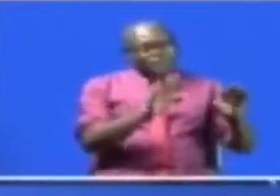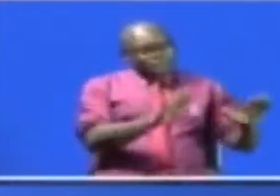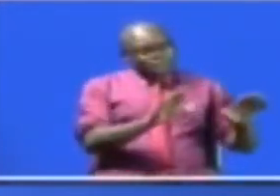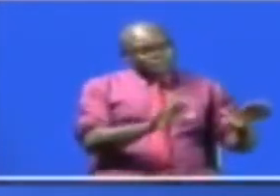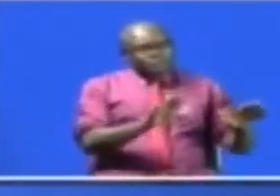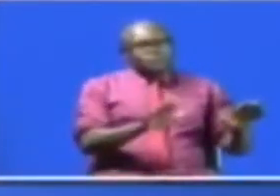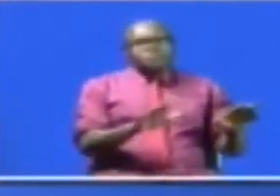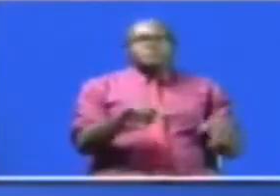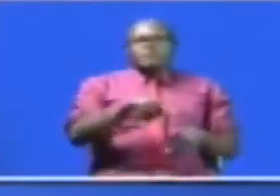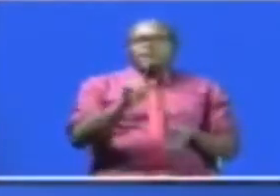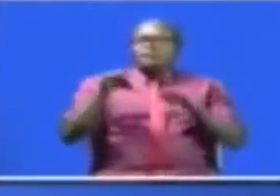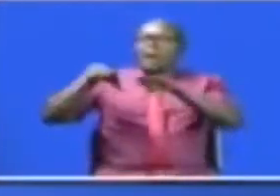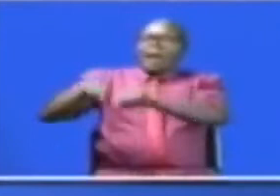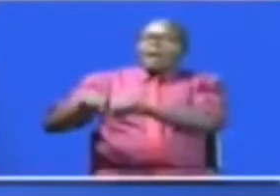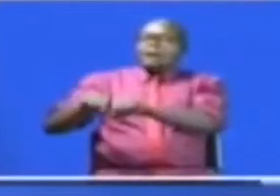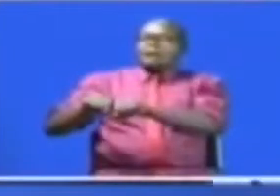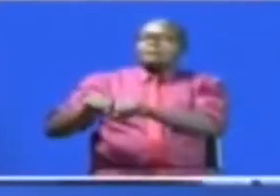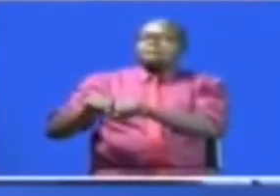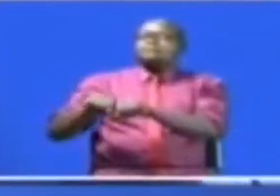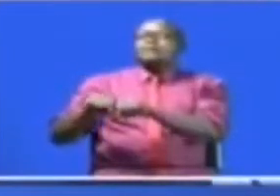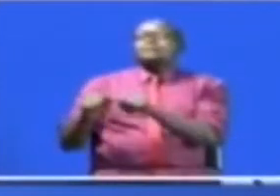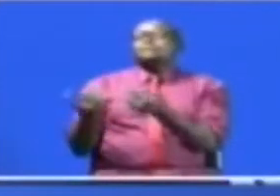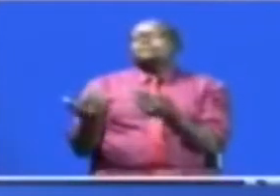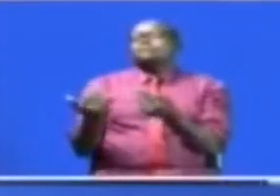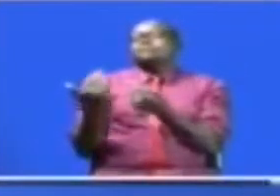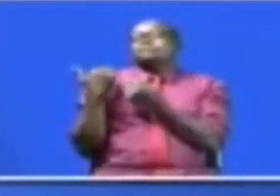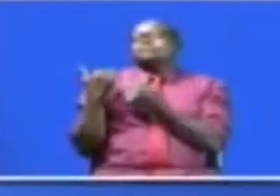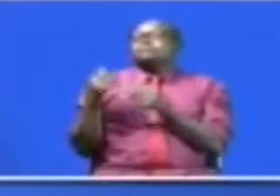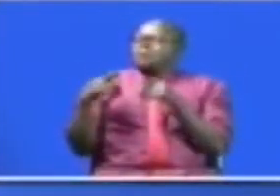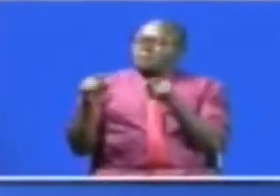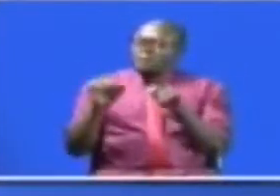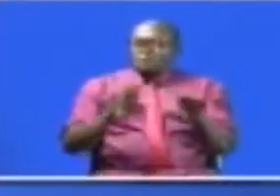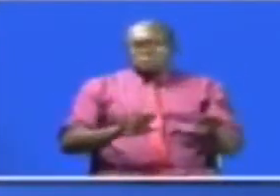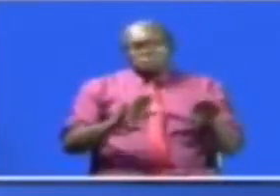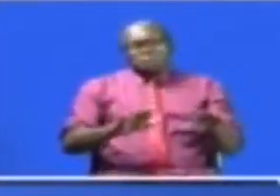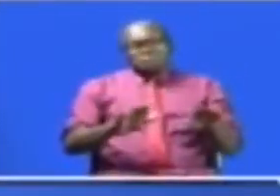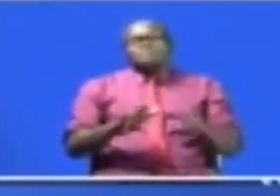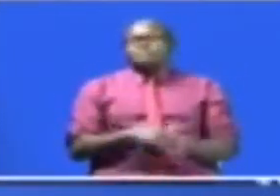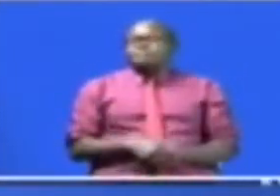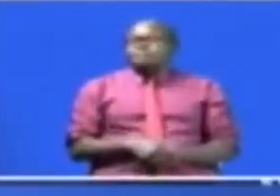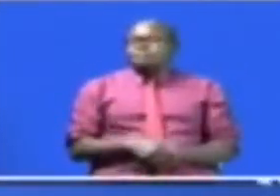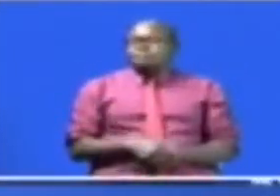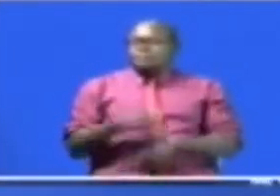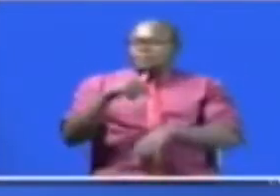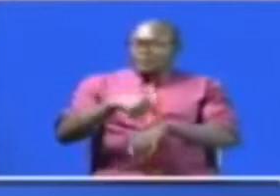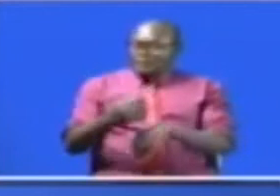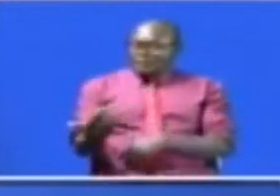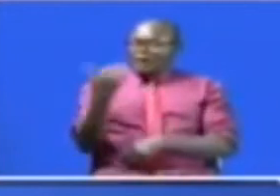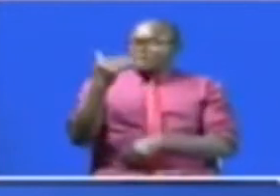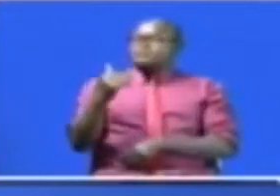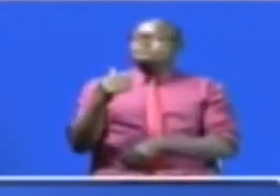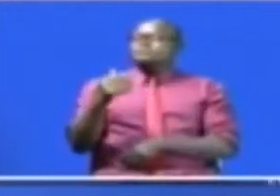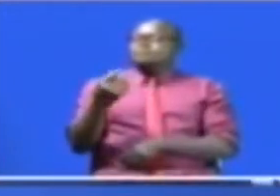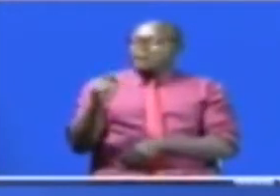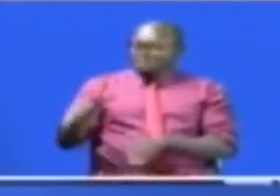Familia, ndio akanishika. Sasa kama amenishika hivi amenilalia kwa mkongo, nikaambia Familia. Hao saa ile waliniitisha pesa